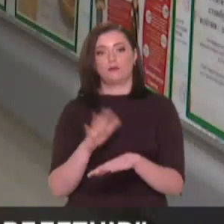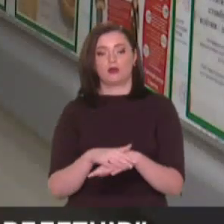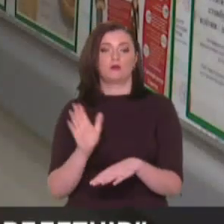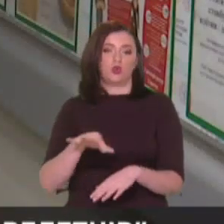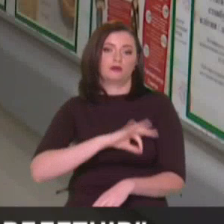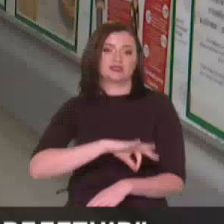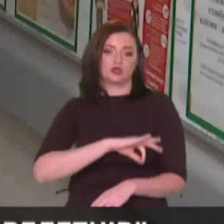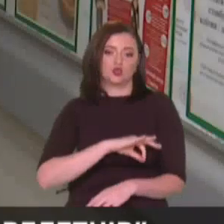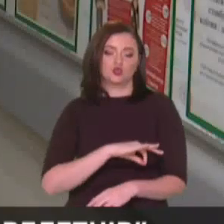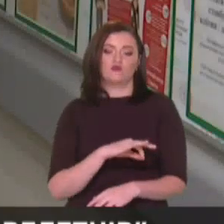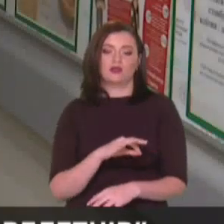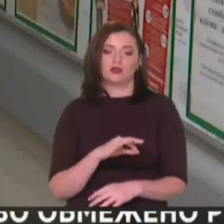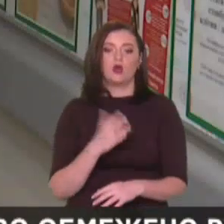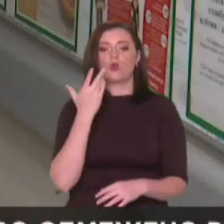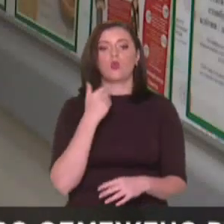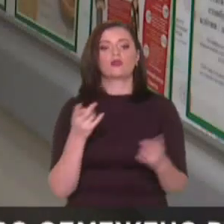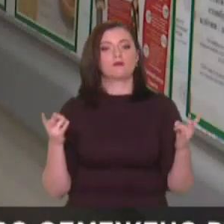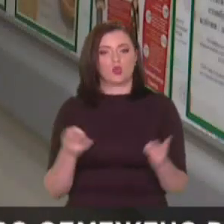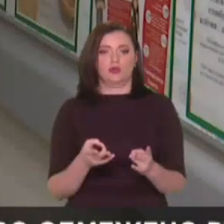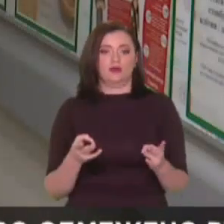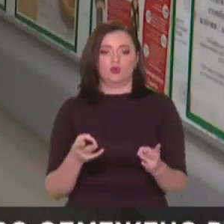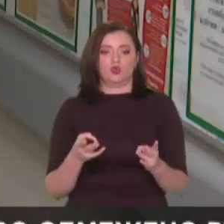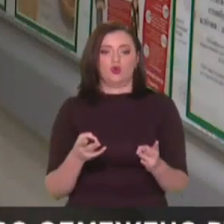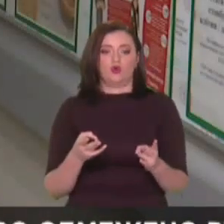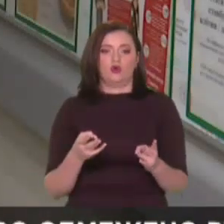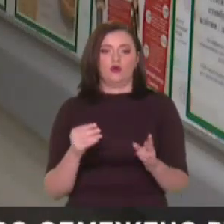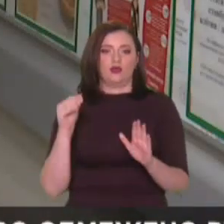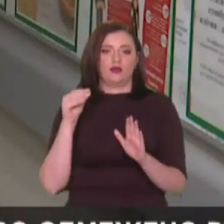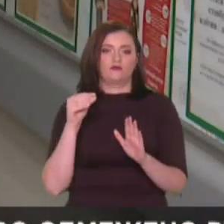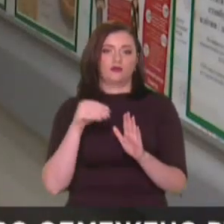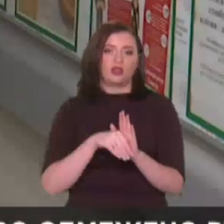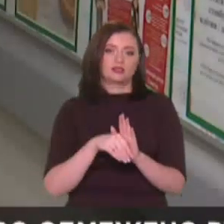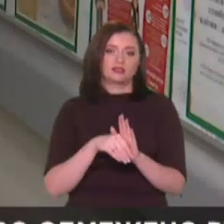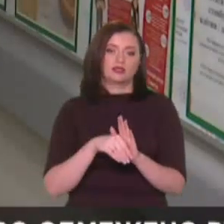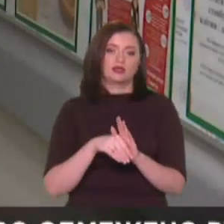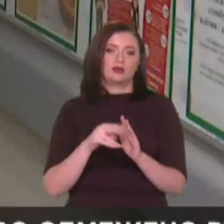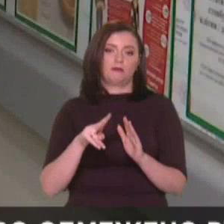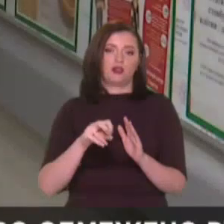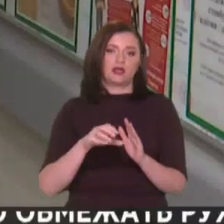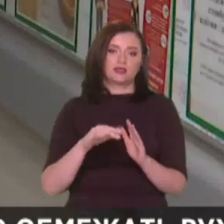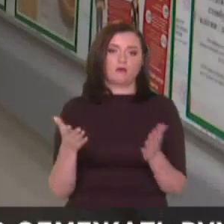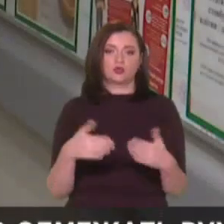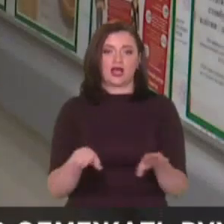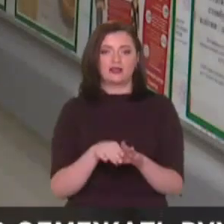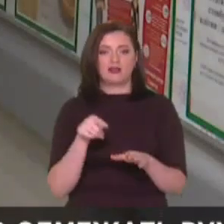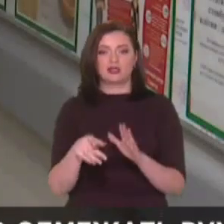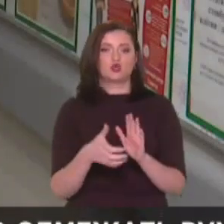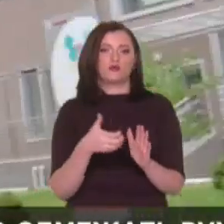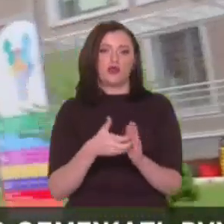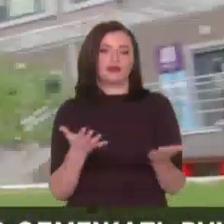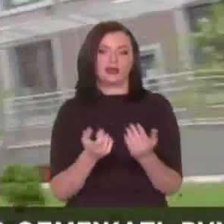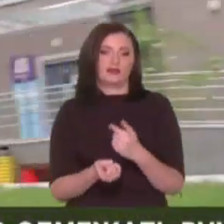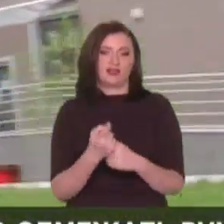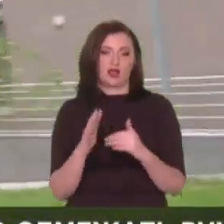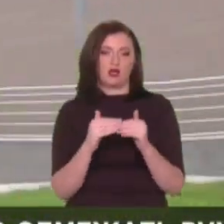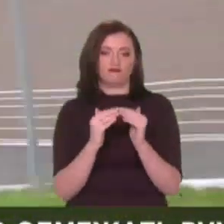застосувати, коли потрібно класти пластину або закривати той дефект, який виникає в черепі.